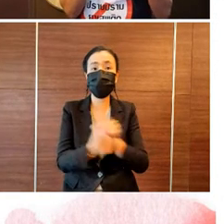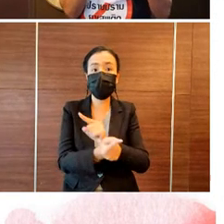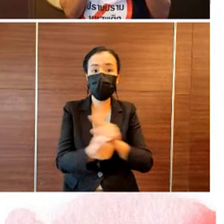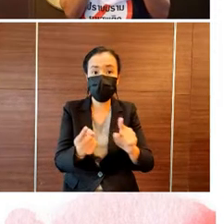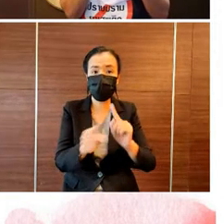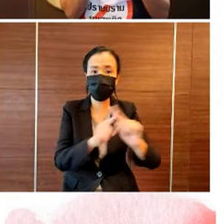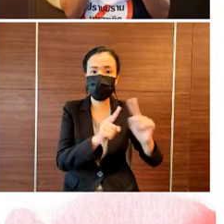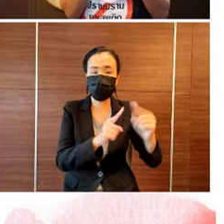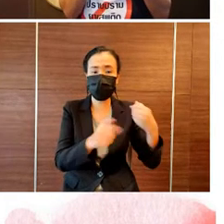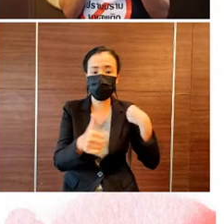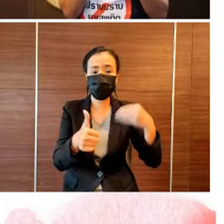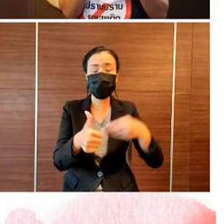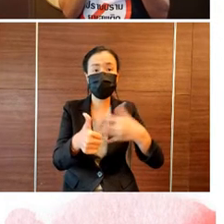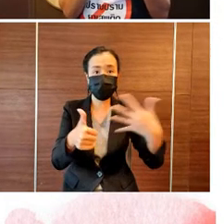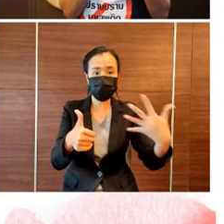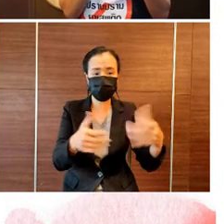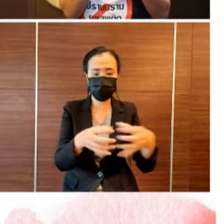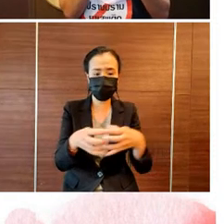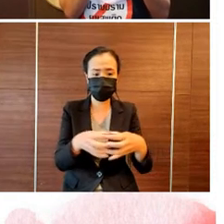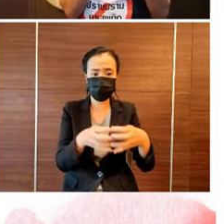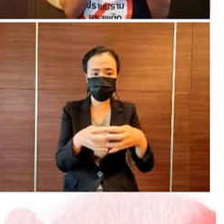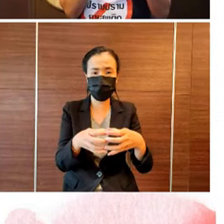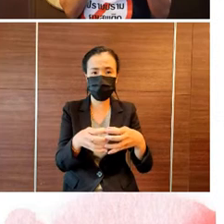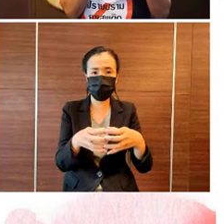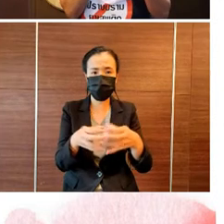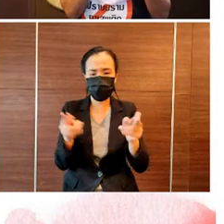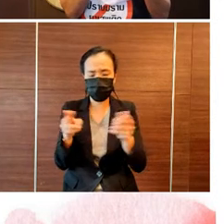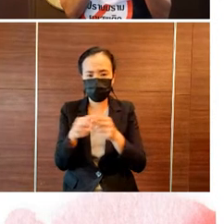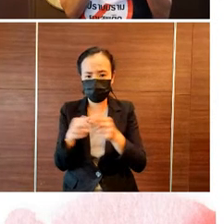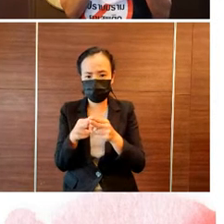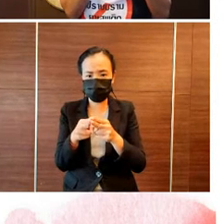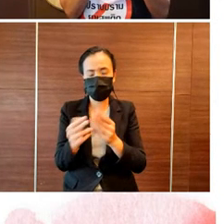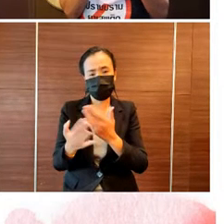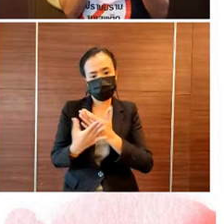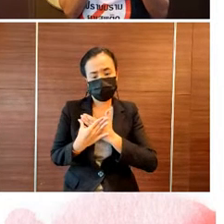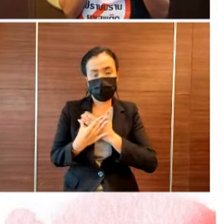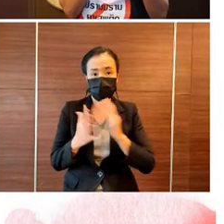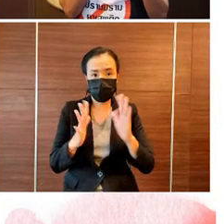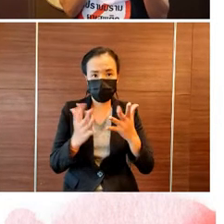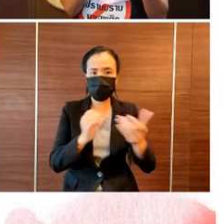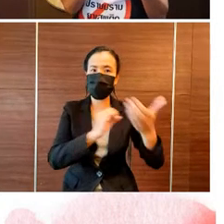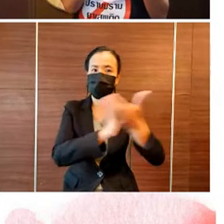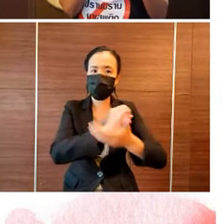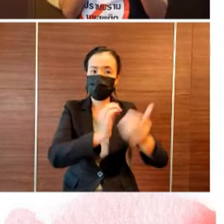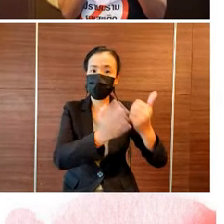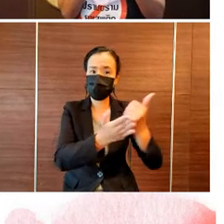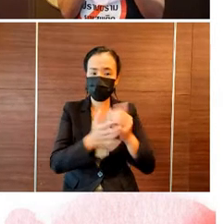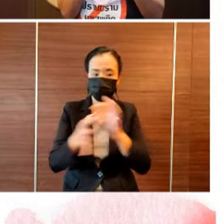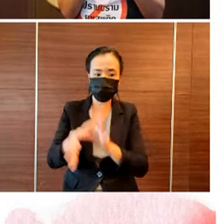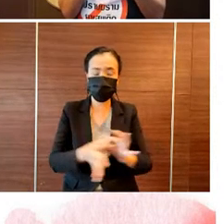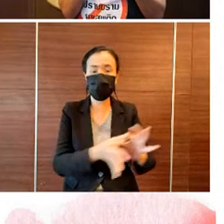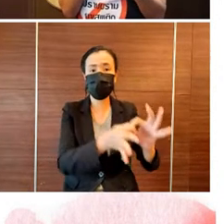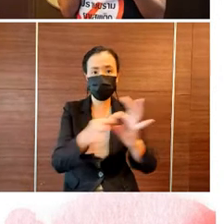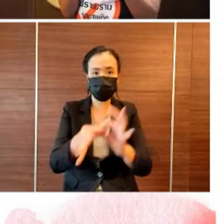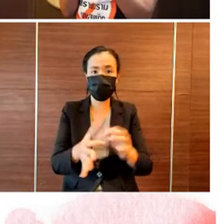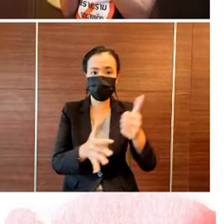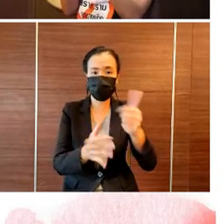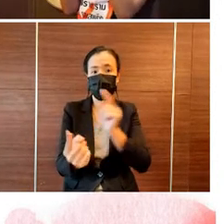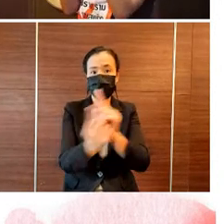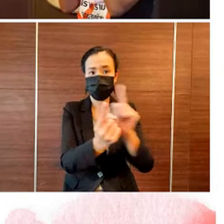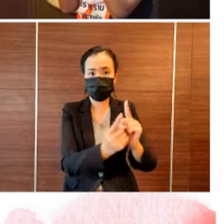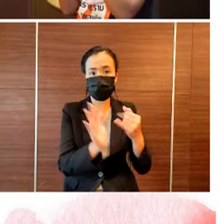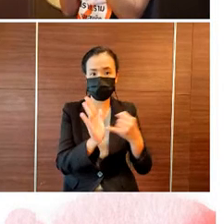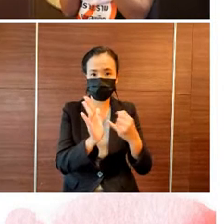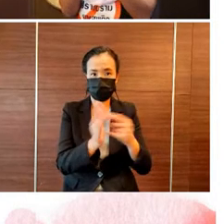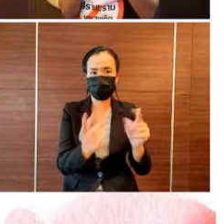หรือความหลากหลายทางเพศเนี่ยมักจะเน้นการหาคู่นอนมากกว่าหาความสัมพันธ์ลึกซึ้งการใช้เคมเซ็กจึงเป็นเครื่องมือในการเชื่อมโยงกับผู้อื่นอันนี้คือ